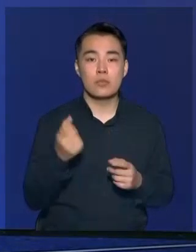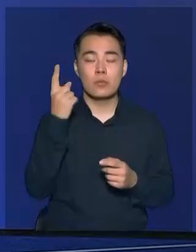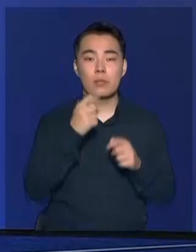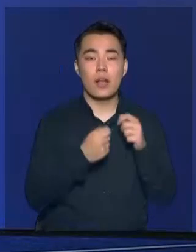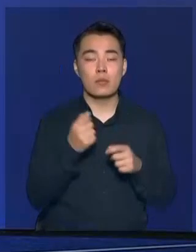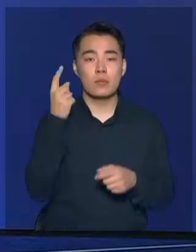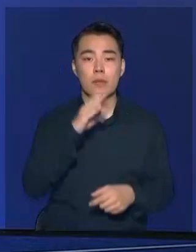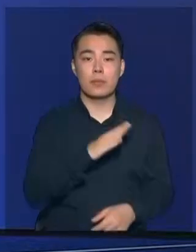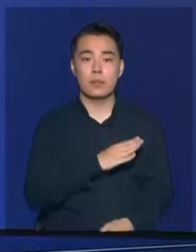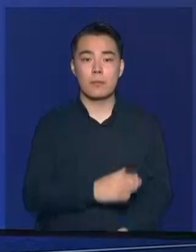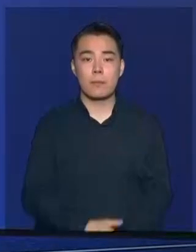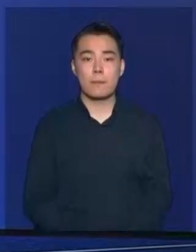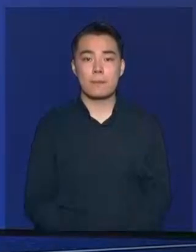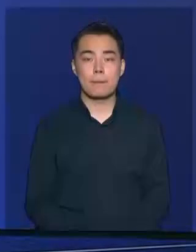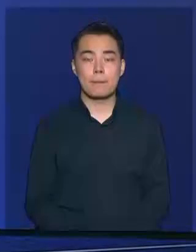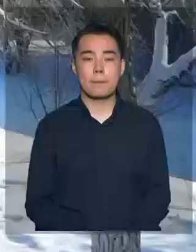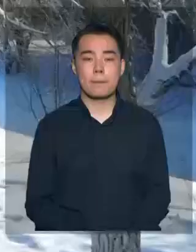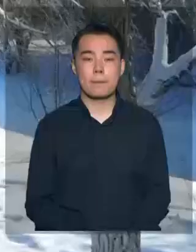Айзада Оразхан тарқатсын.